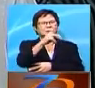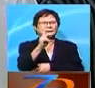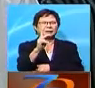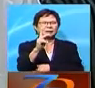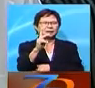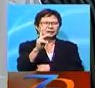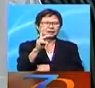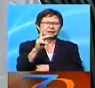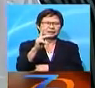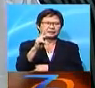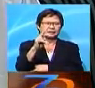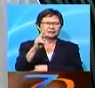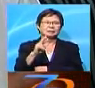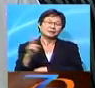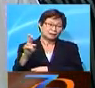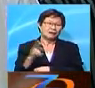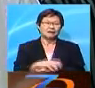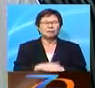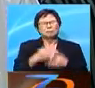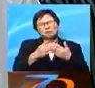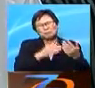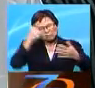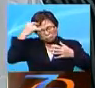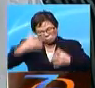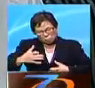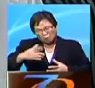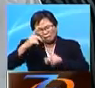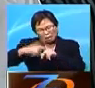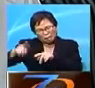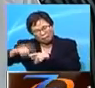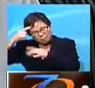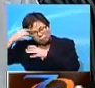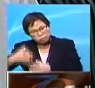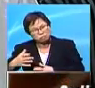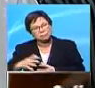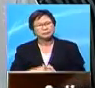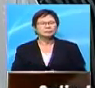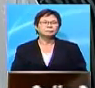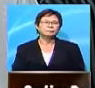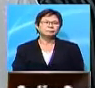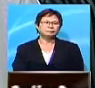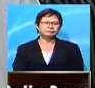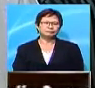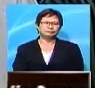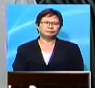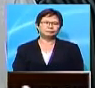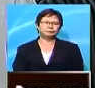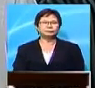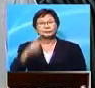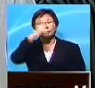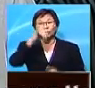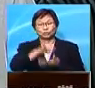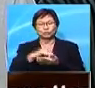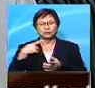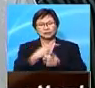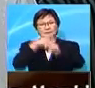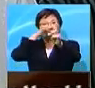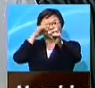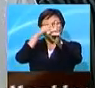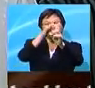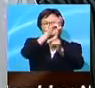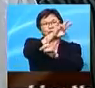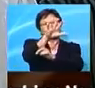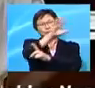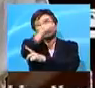ke dijangka macam-macam keputusan sebab itu kita mensasarkan